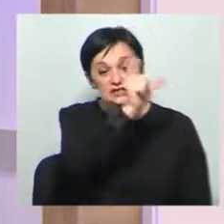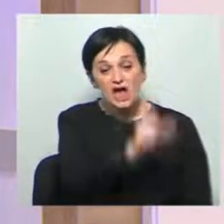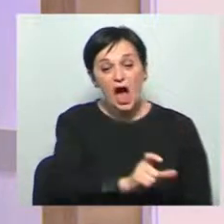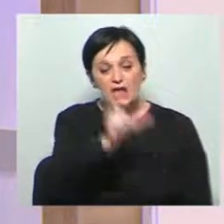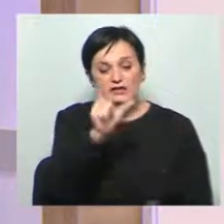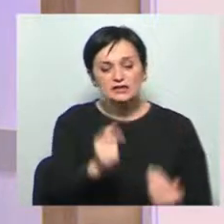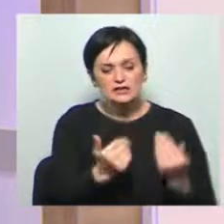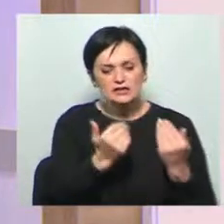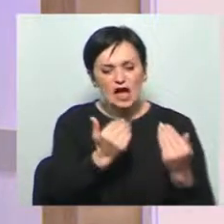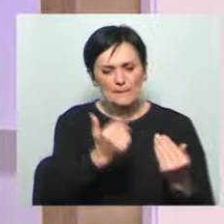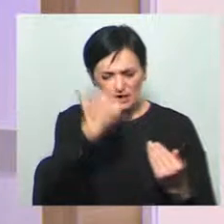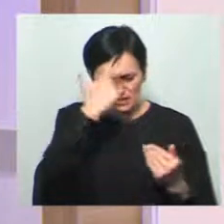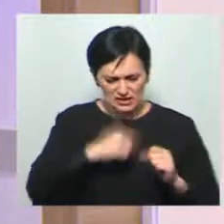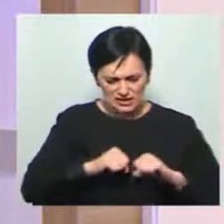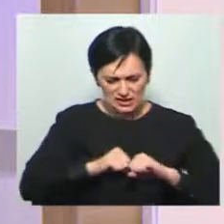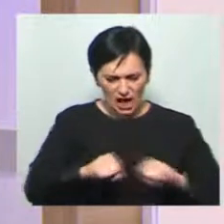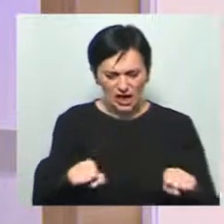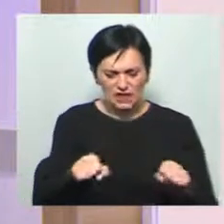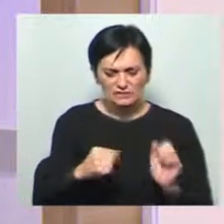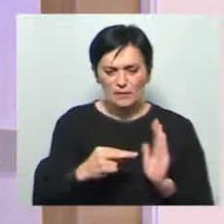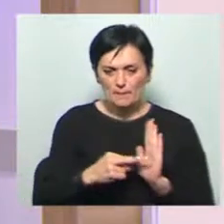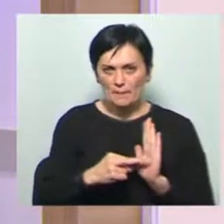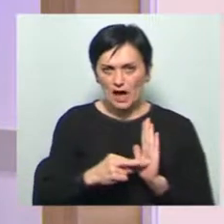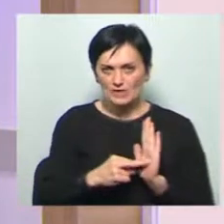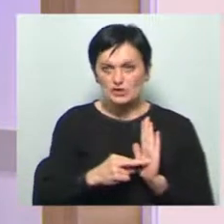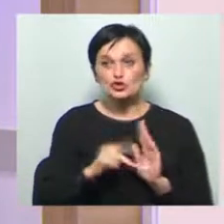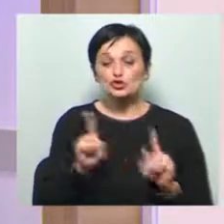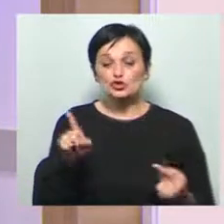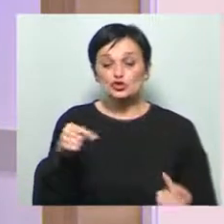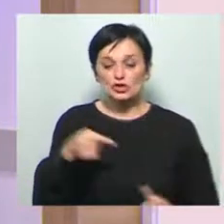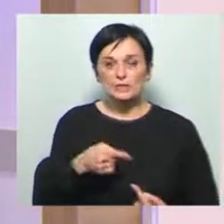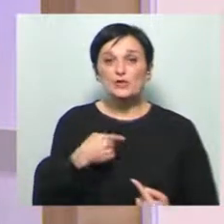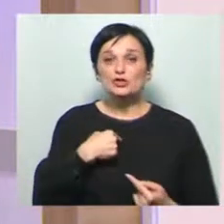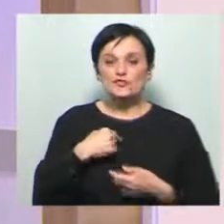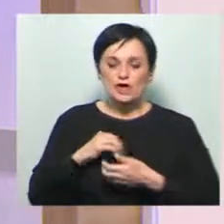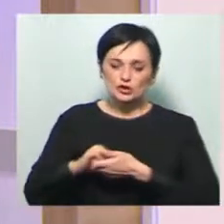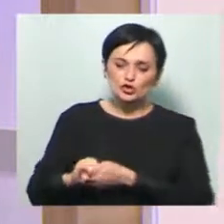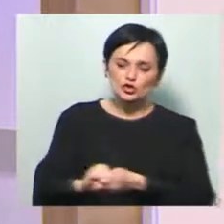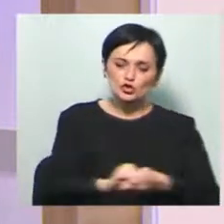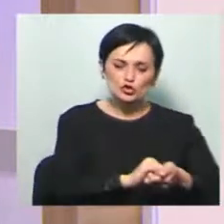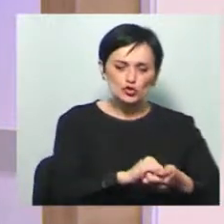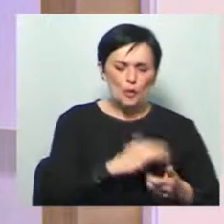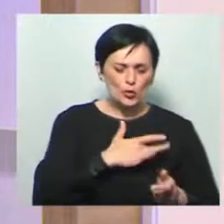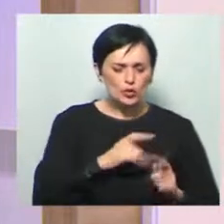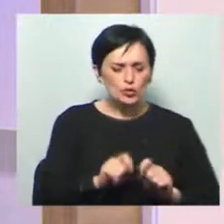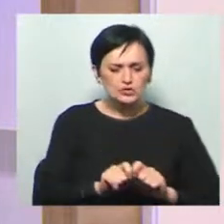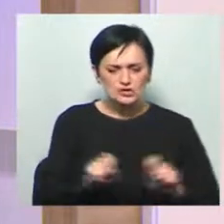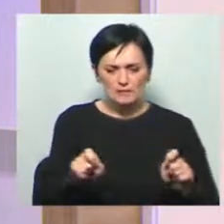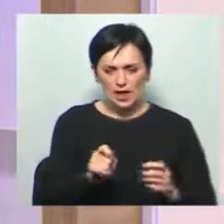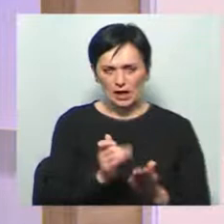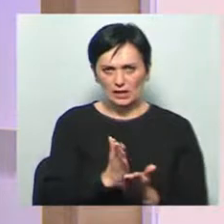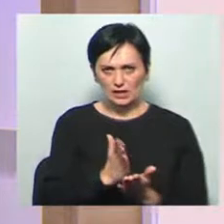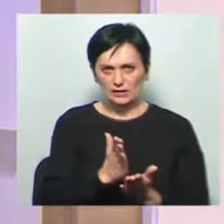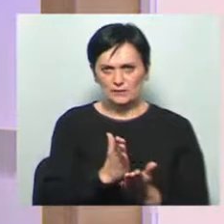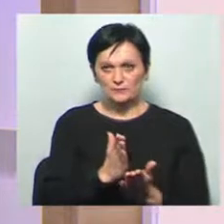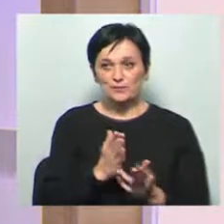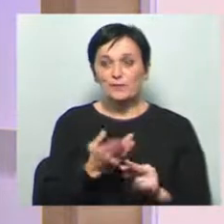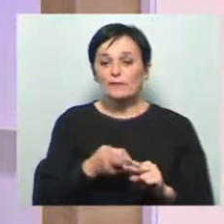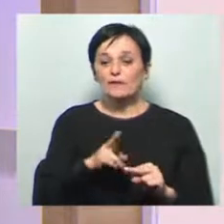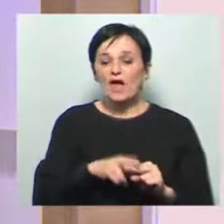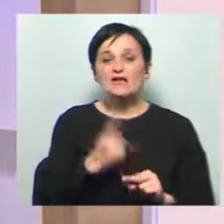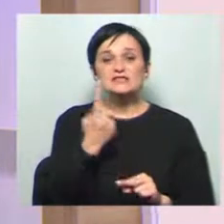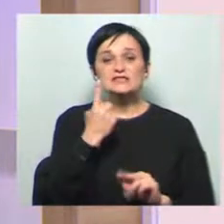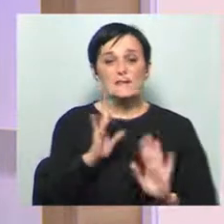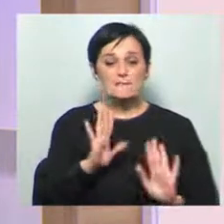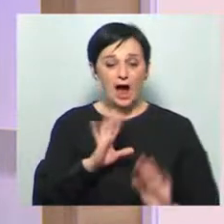ადამიანების თავგანწირვის ფასი. შესაბამისად, ჩვენი სოლიდარობა არის გულწრფელი და ეს არა